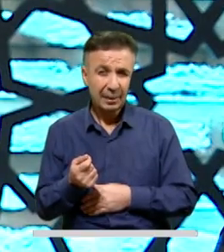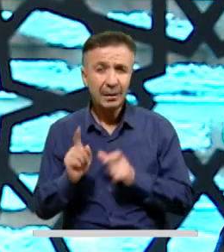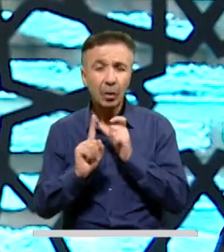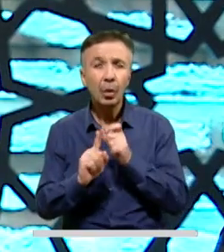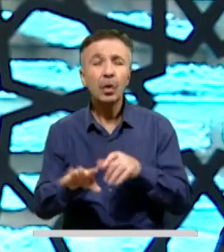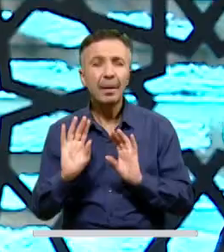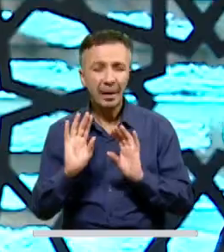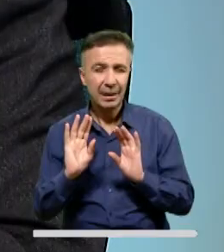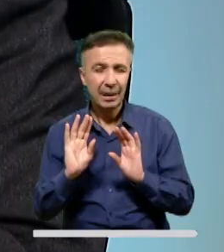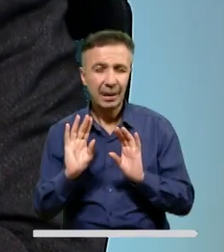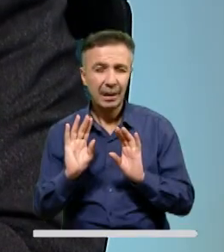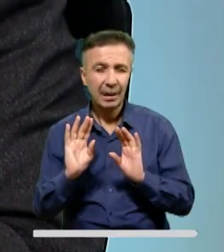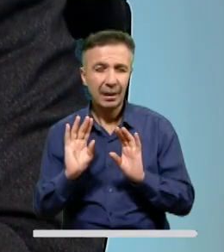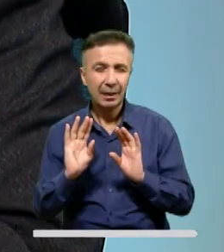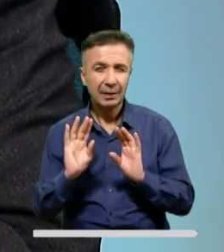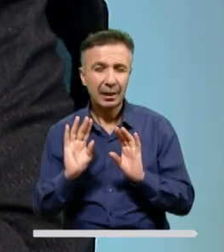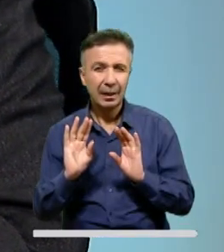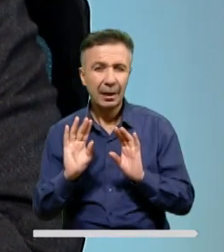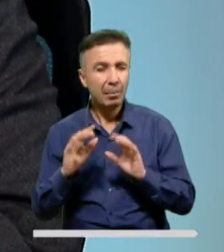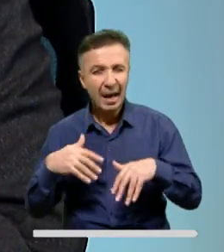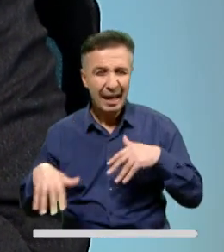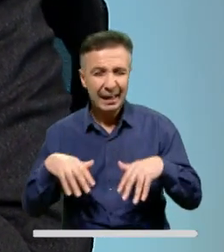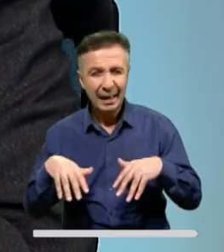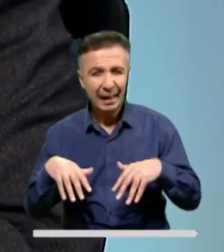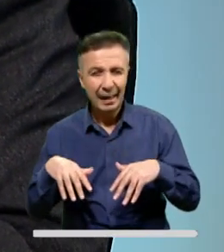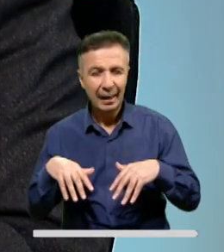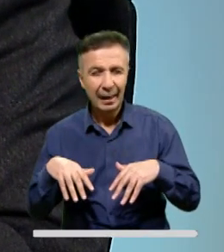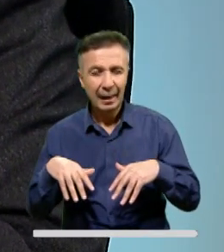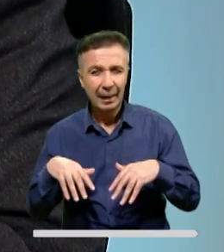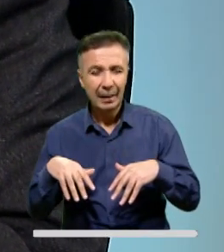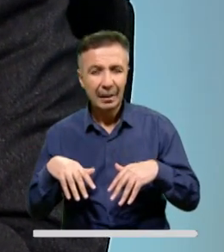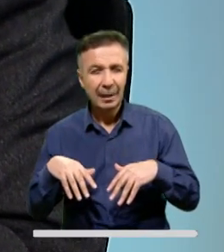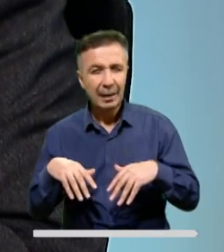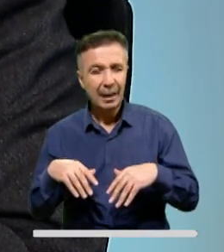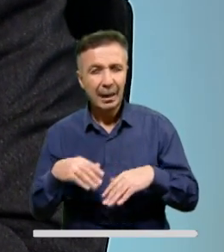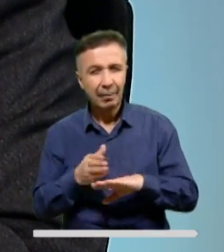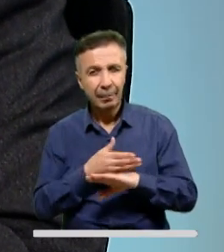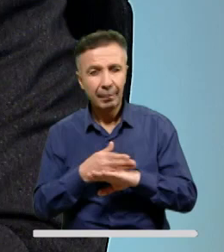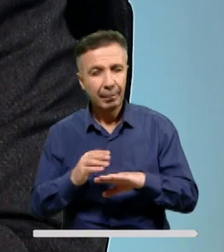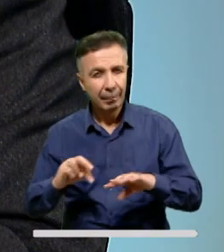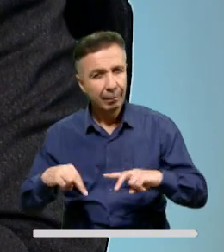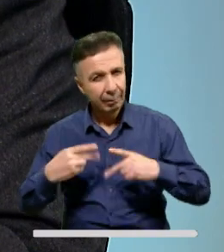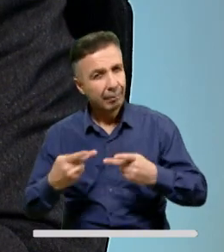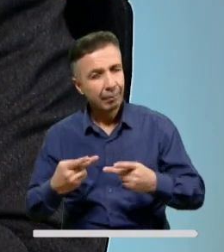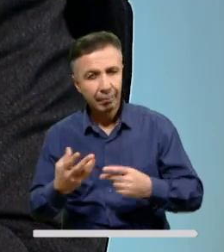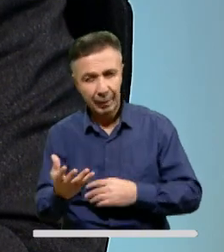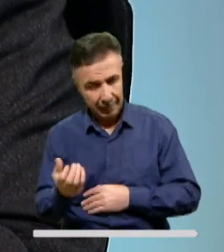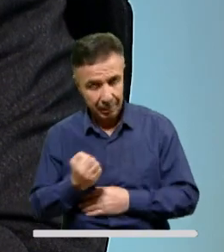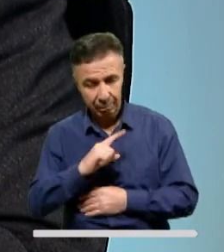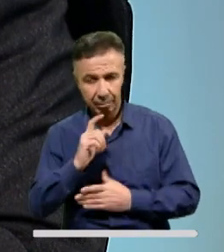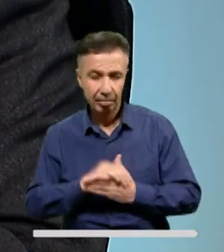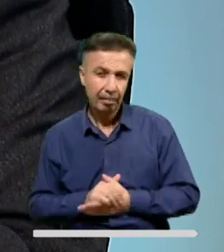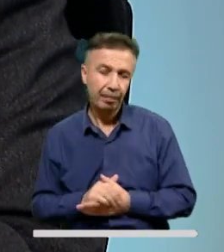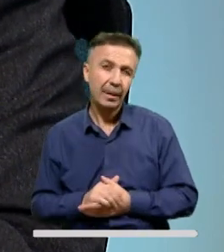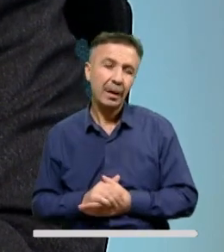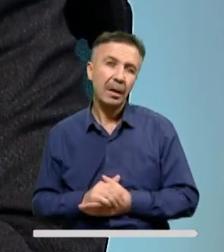konusuysa ne yapılacak dedi. Evet. Şimdi yani mirastan, murisin bıraktığı maldan